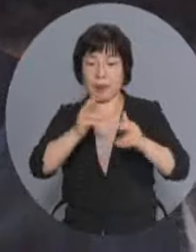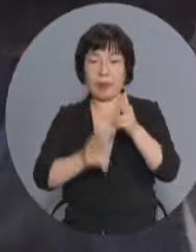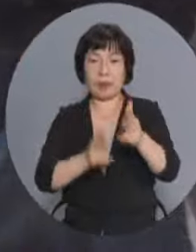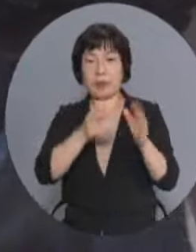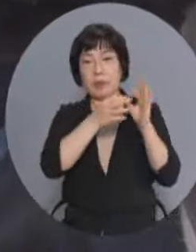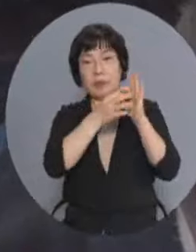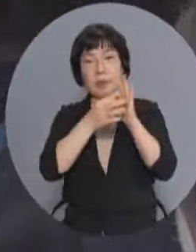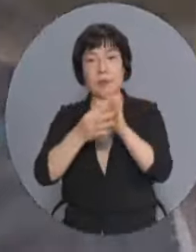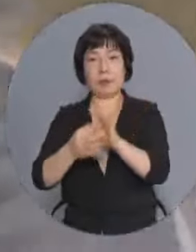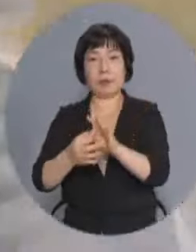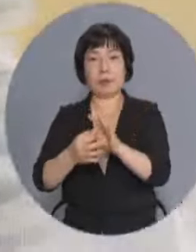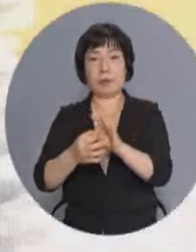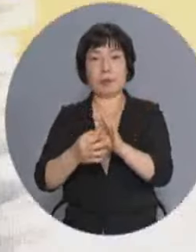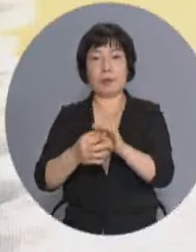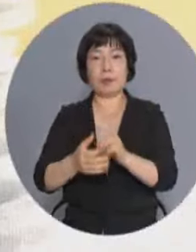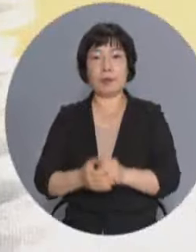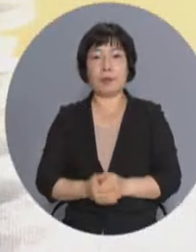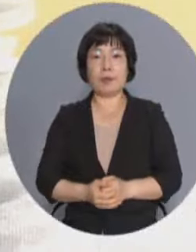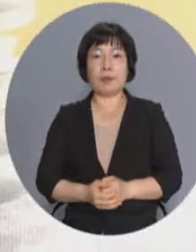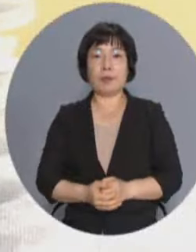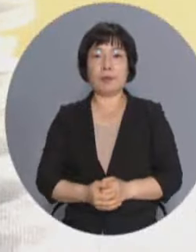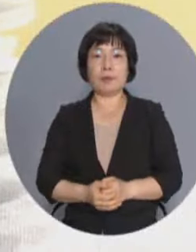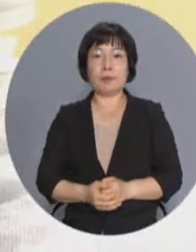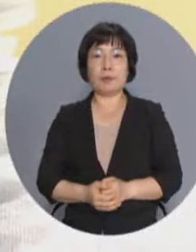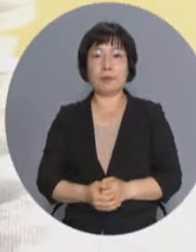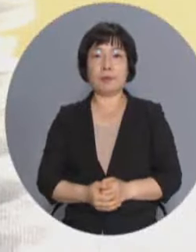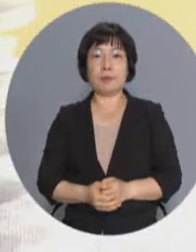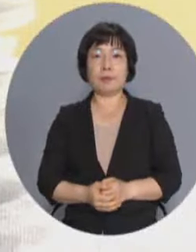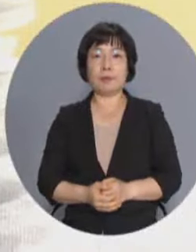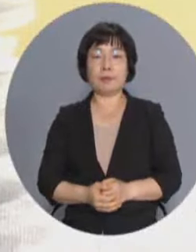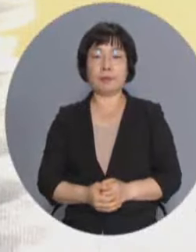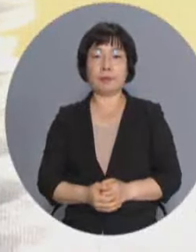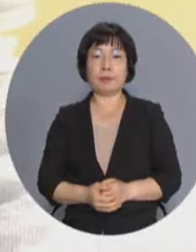이어갈 계획입니다 MBC 뉴스 유민호